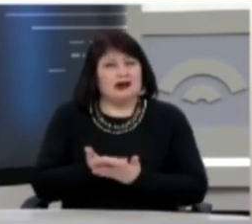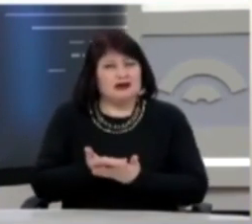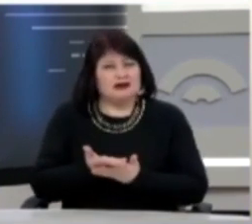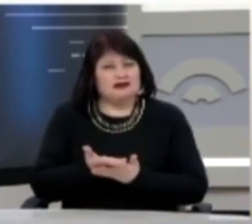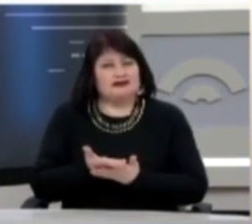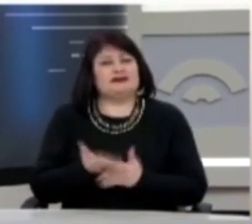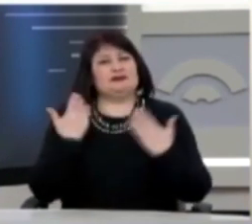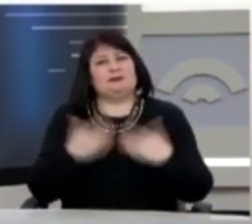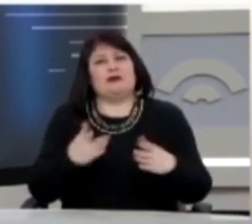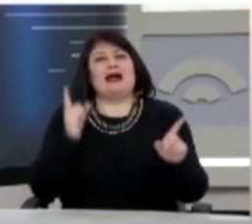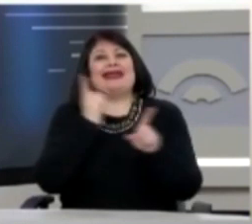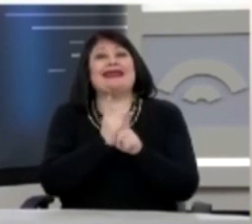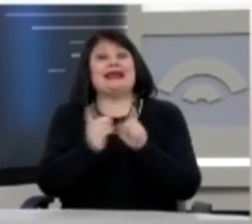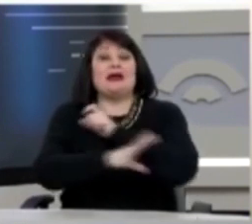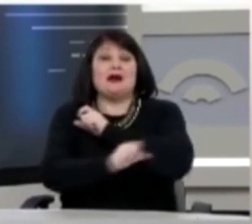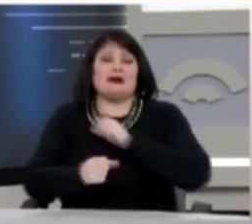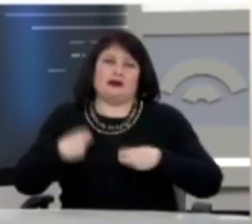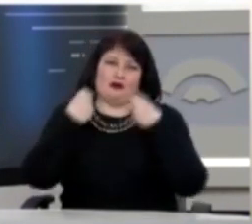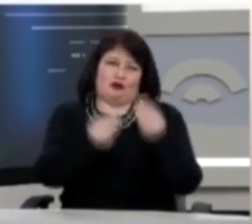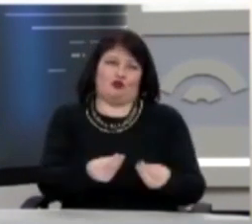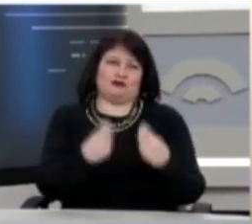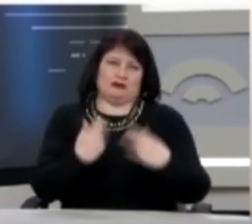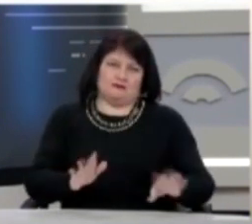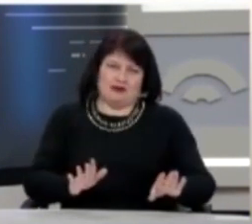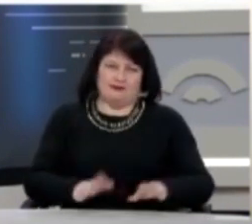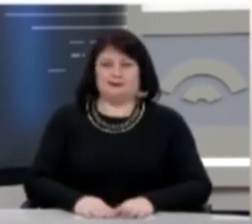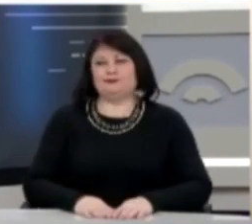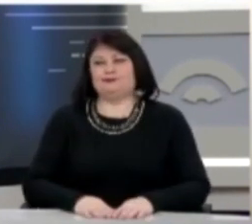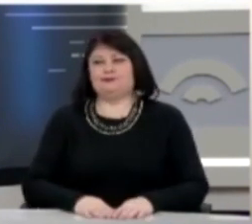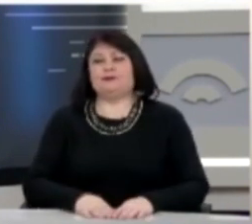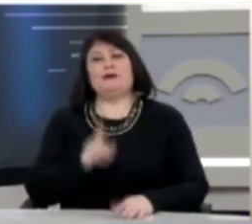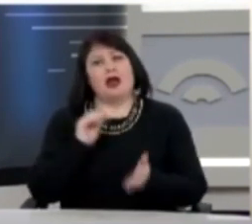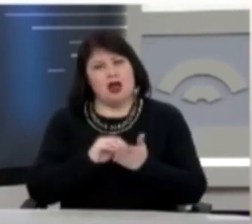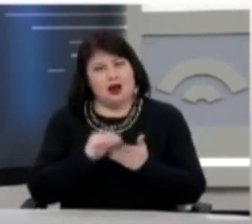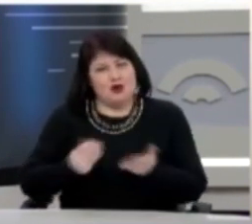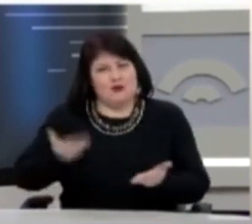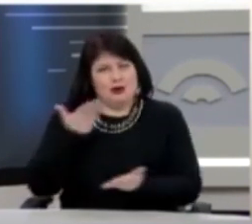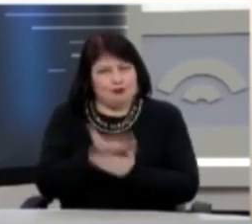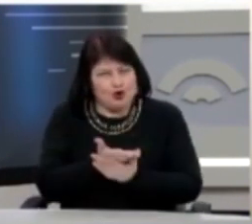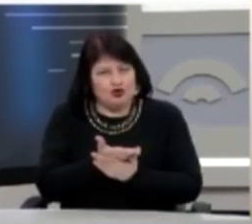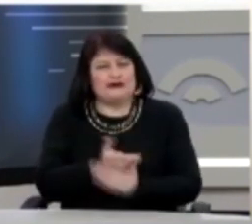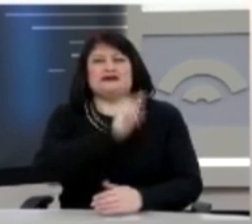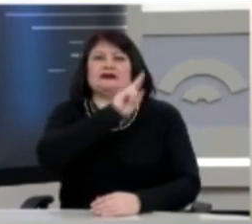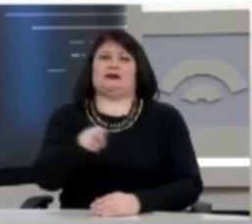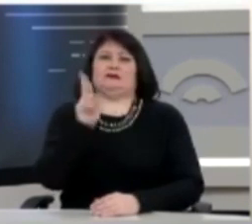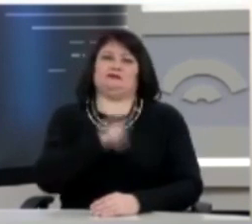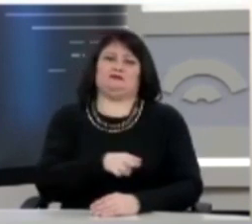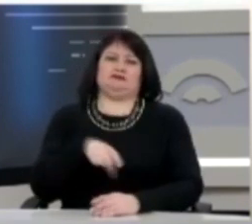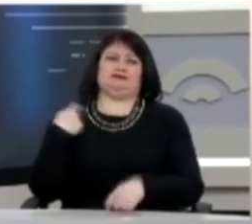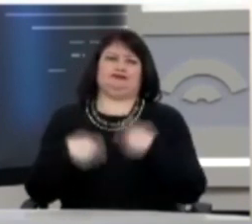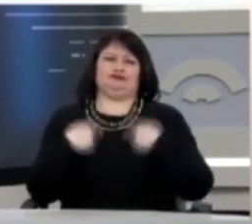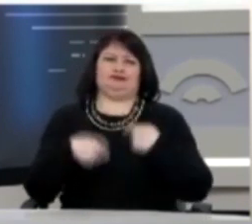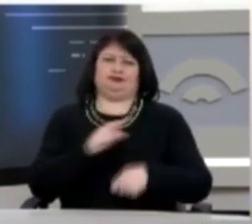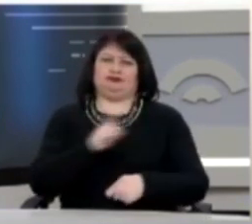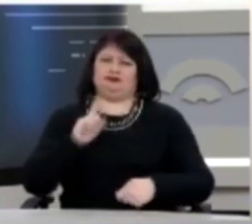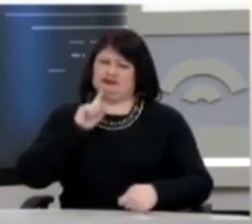τις καταθέσαμε στην Ειδική Γραμματεία. Όπως καταθέσαμε πρόταση για να καταργηθεί η αντιδραστική και